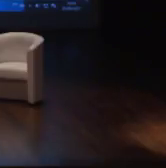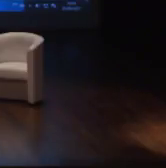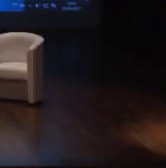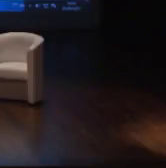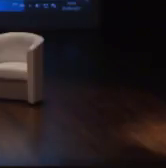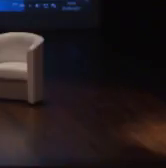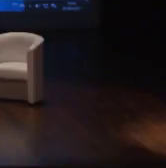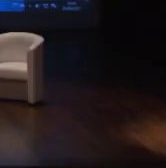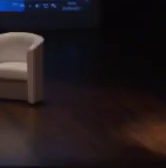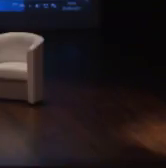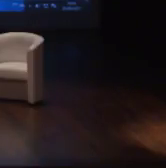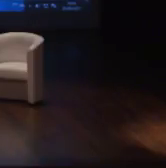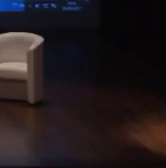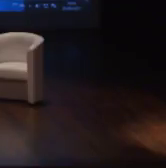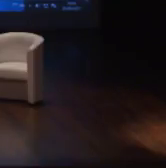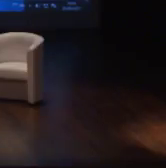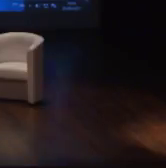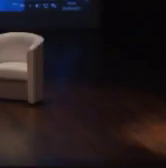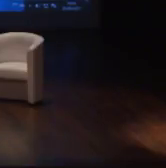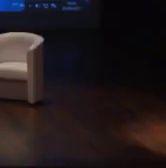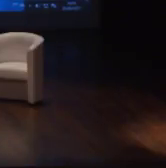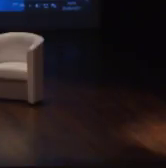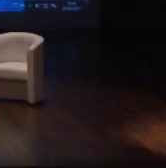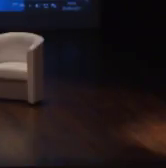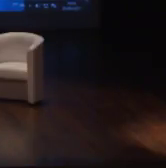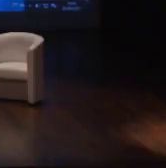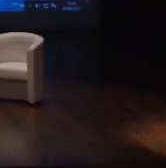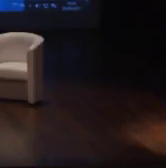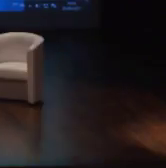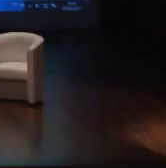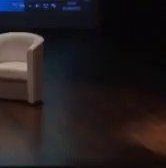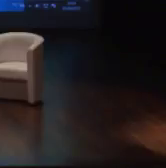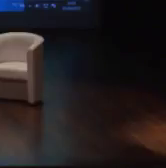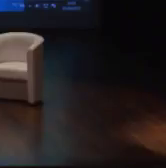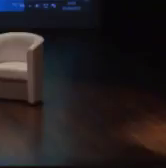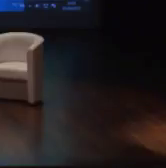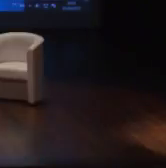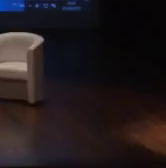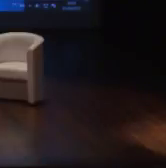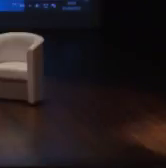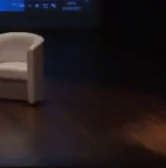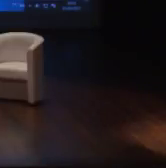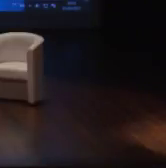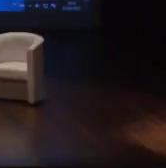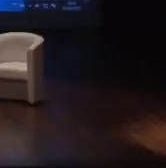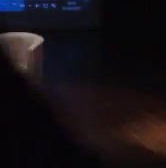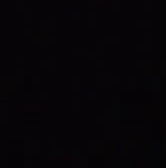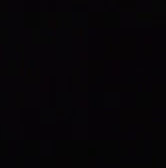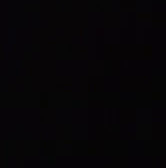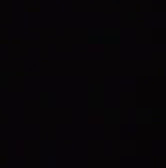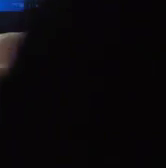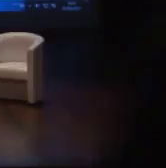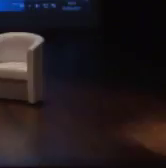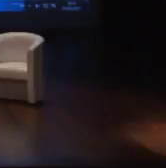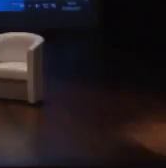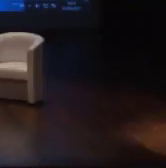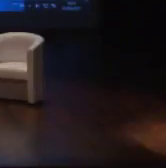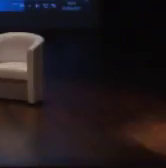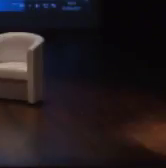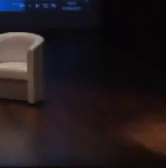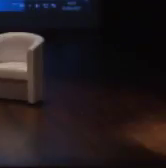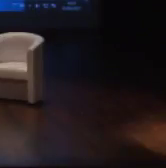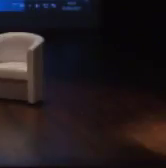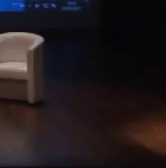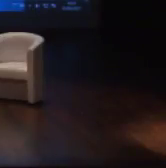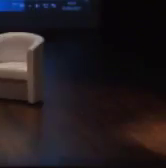sie kommen und machen das für mich und sagen mir, hier ist es, also mir nützt das nicht, ich habe nichts gelernt. Also ich möchte